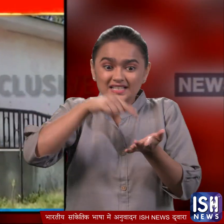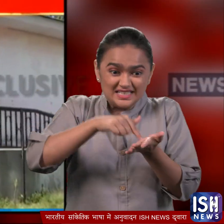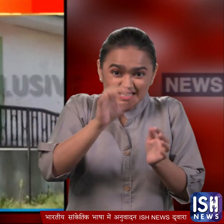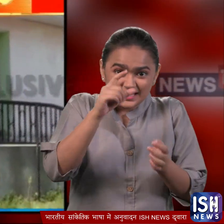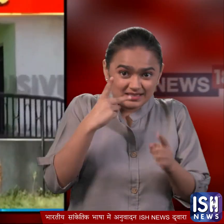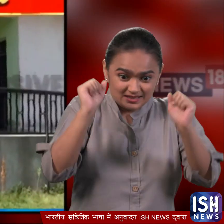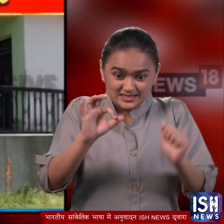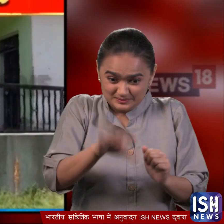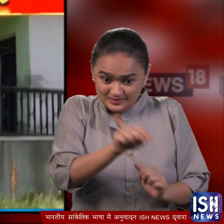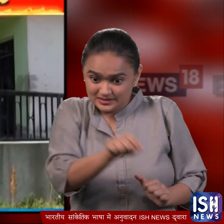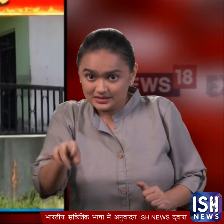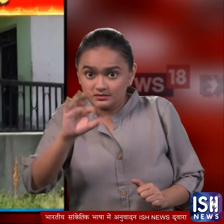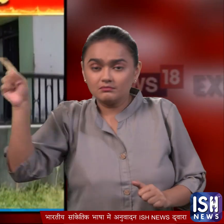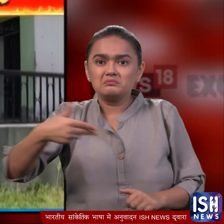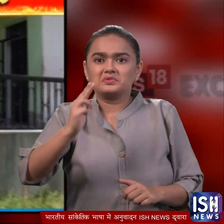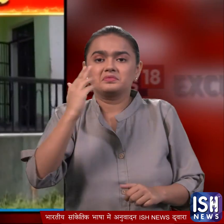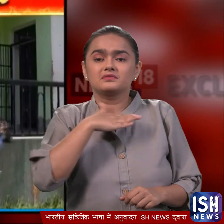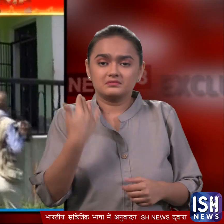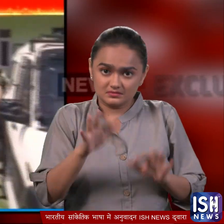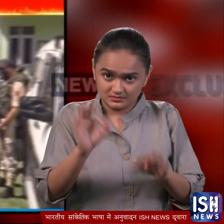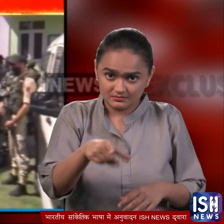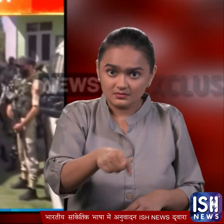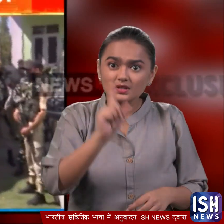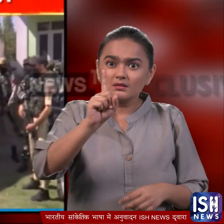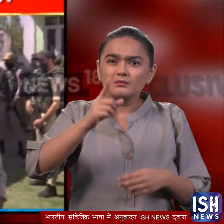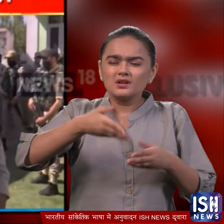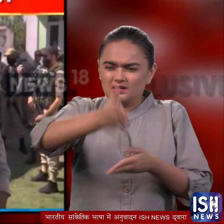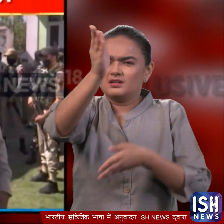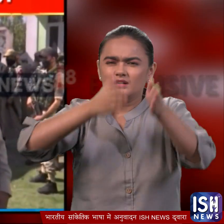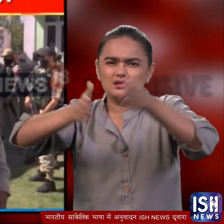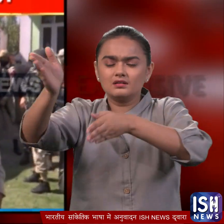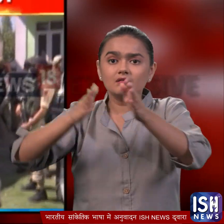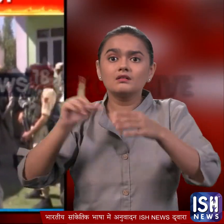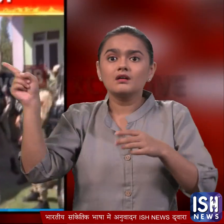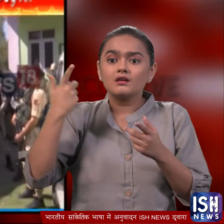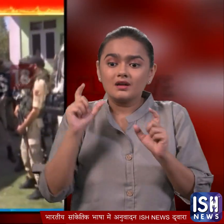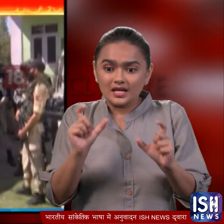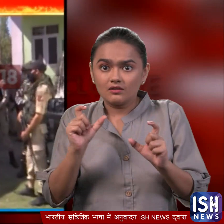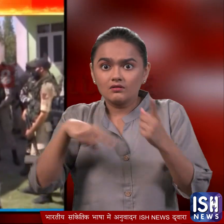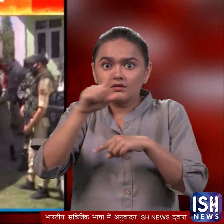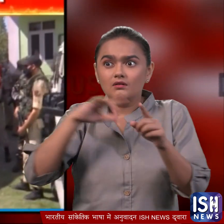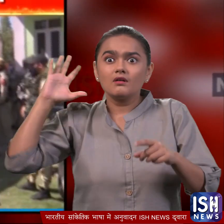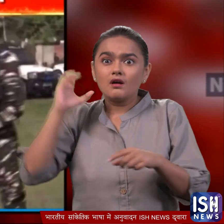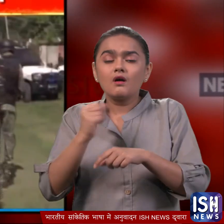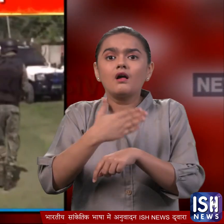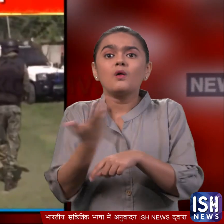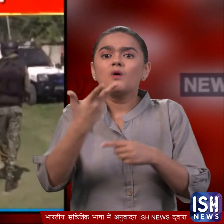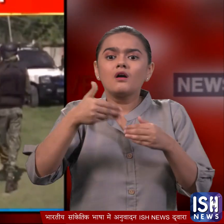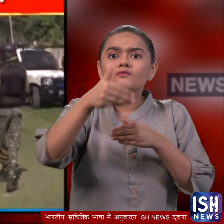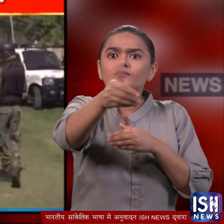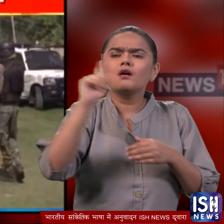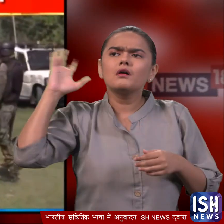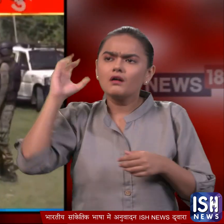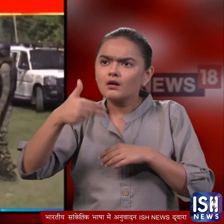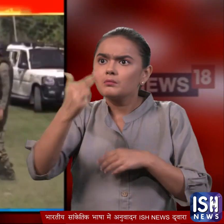सकते हैं यही वो स्पॉट है जहाँ पे इन टीचर्स की हत्या की गई। लेकिन दूर दराज के इलाके में होने की वजह से सुरक्षा एजेंसियों को हमले की खबर मिलने में